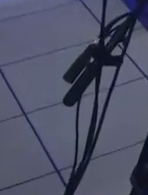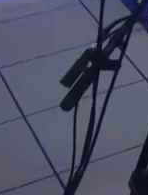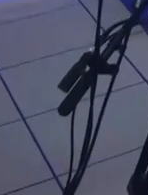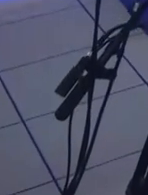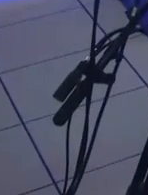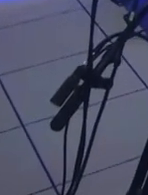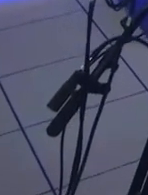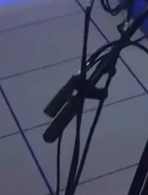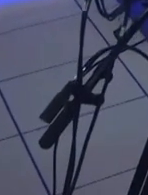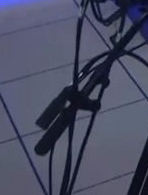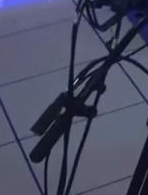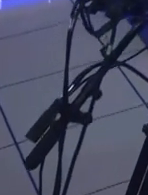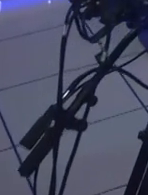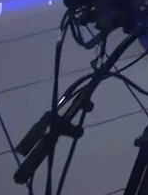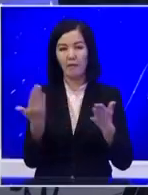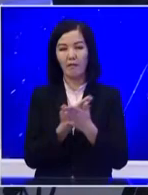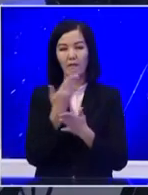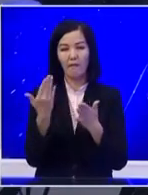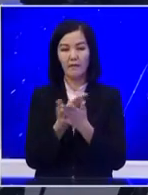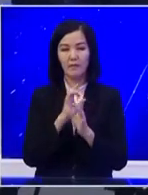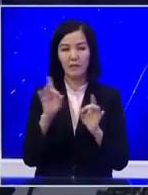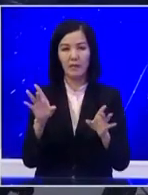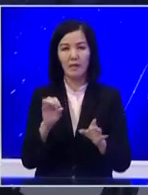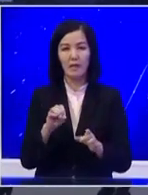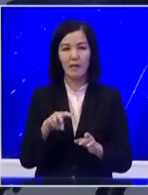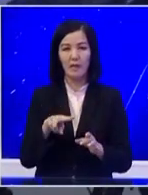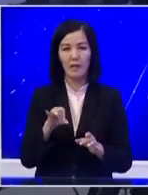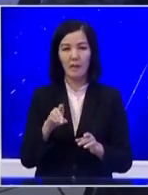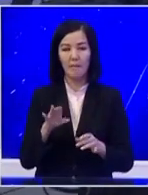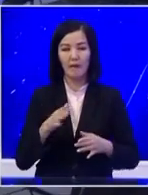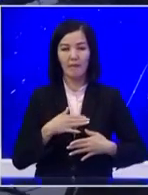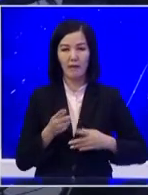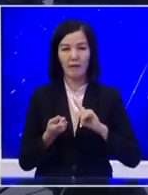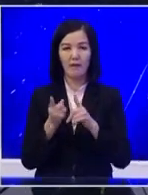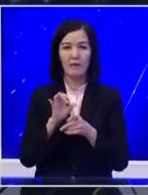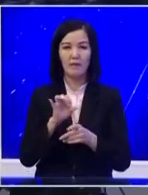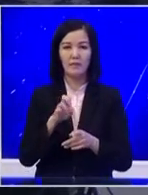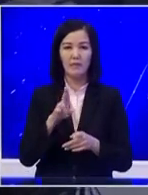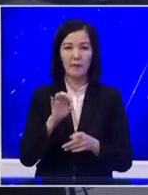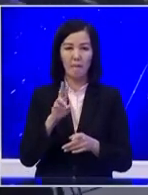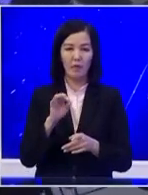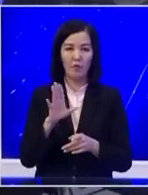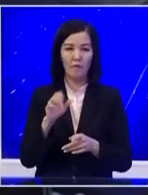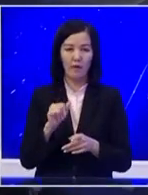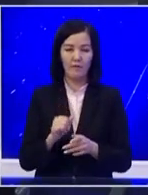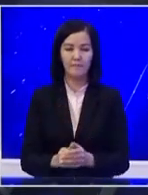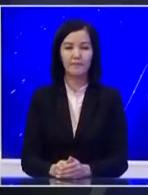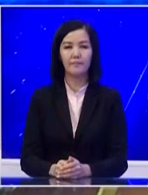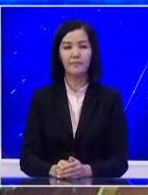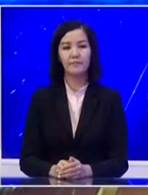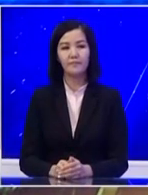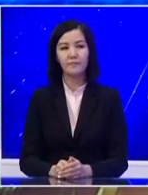Здравствуйте, время новостей на телеканале ЖТСУ. В студии я, Елеман Раймбеков, и сурдоперевод обеспечивает Айгуль Стамбекова.